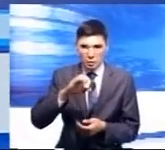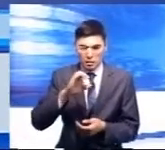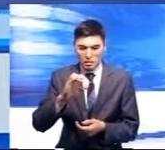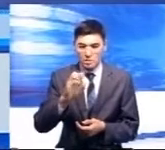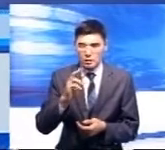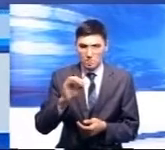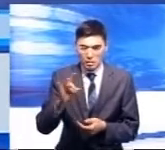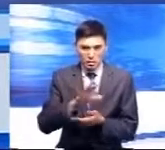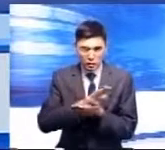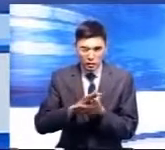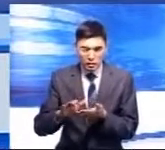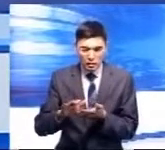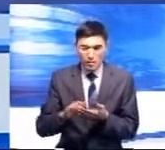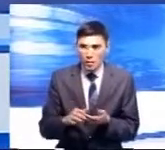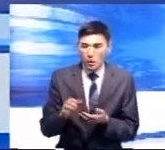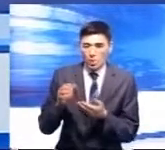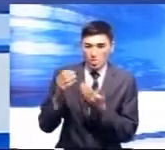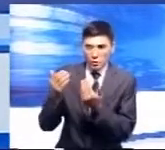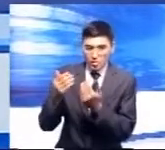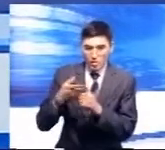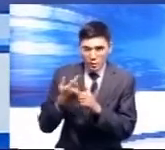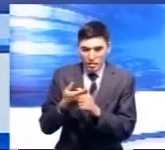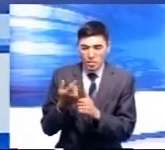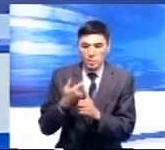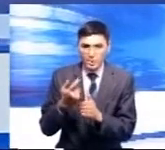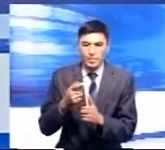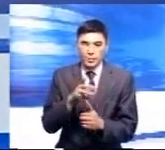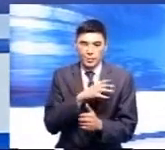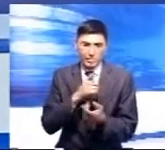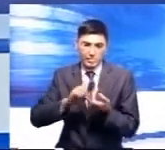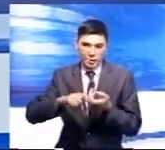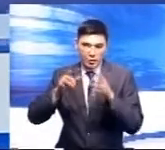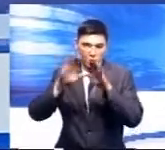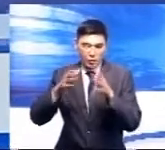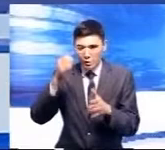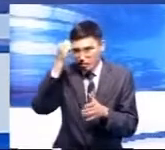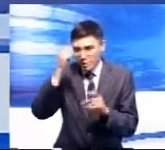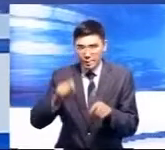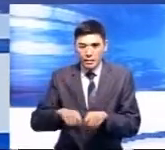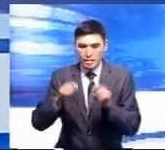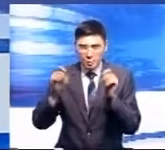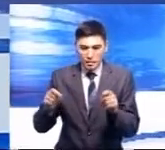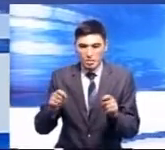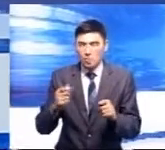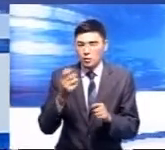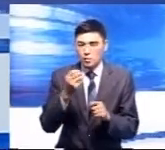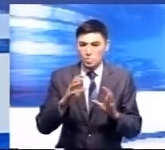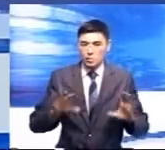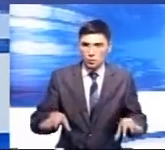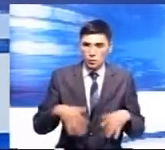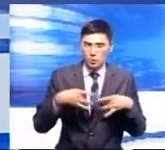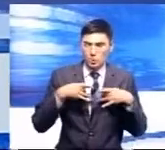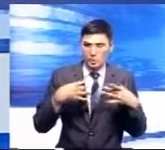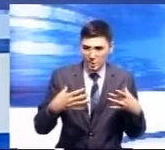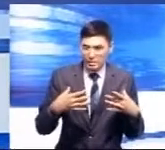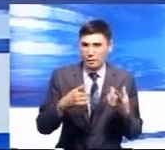селе поэта-импровизатора был установлен памятник и организована конференция, направленная на пропаганду его творческого наследия. Культурно-массовые